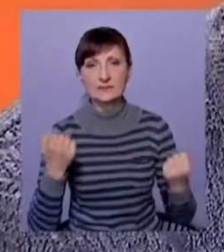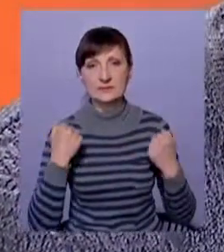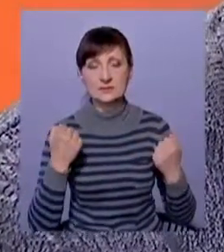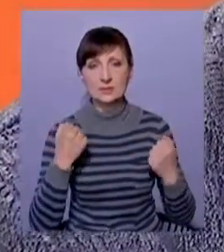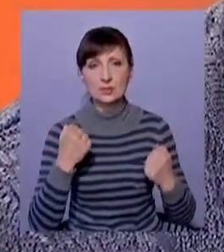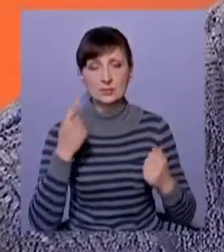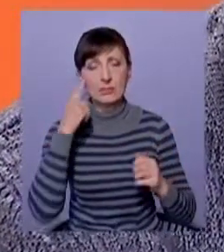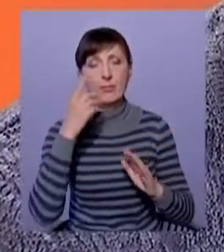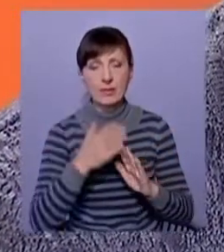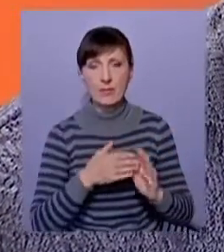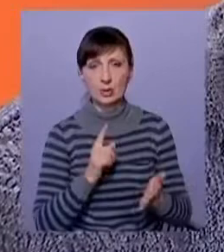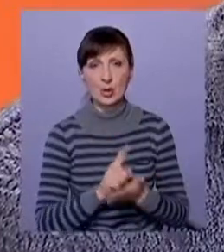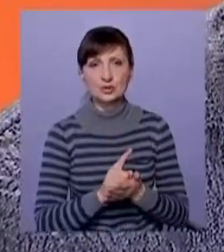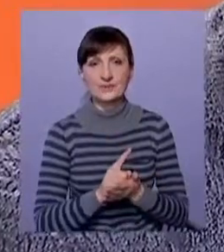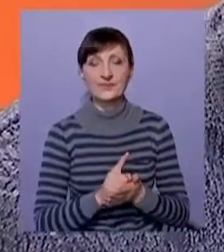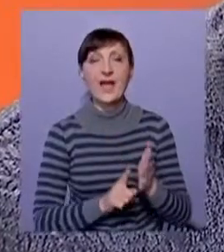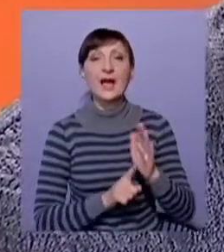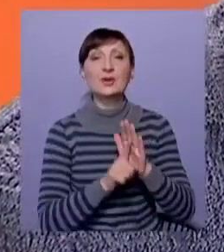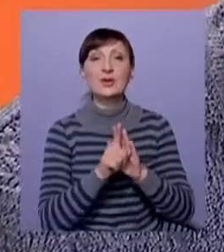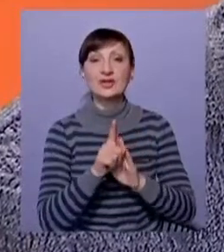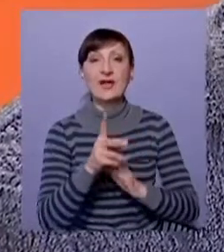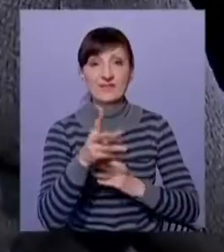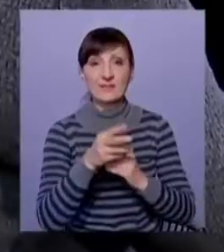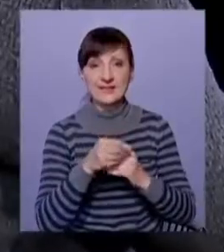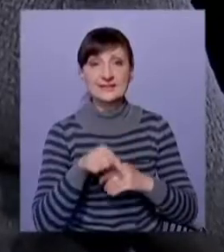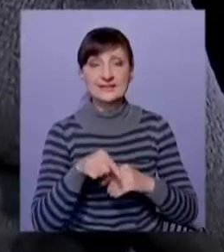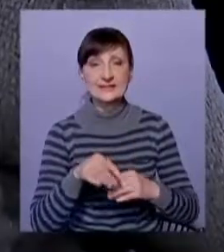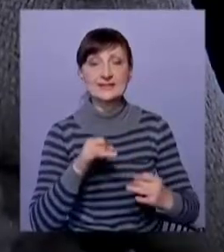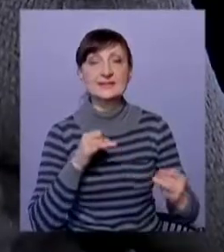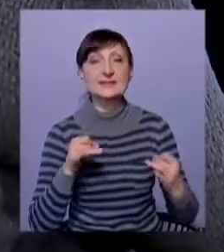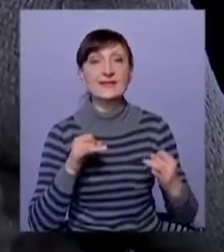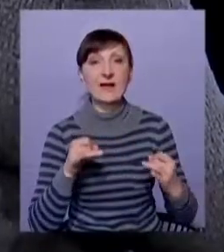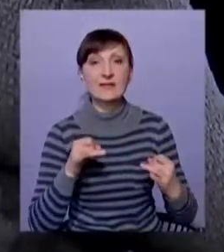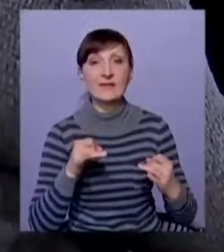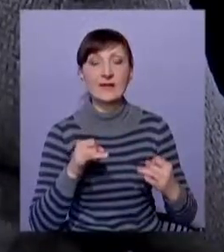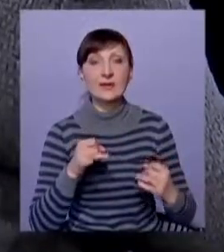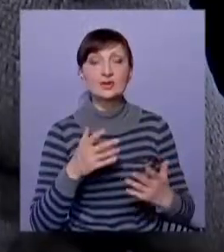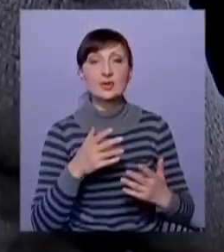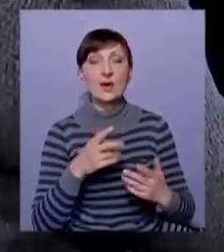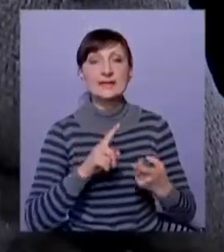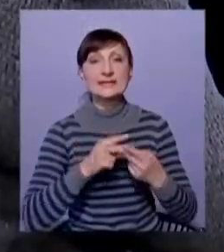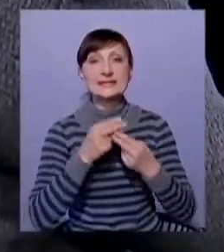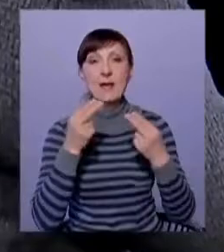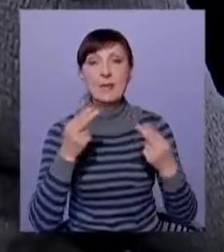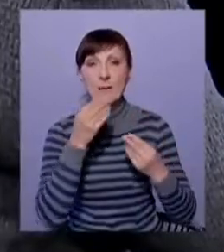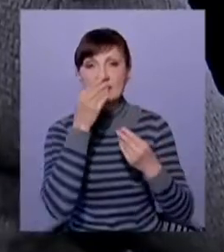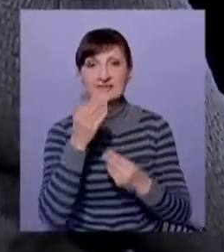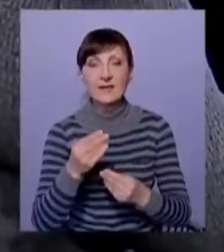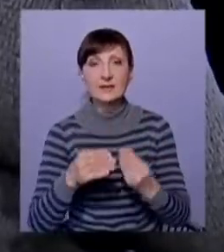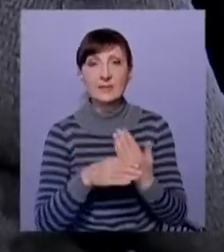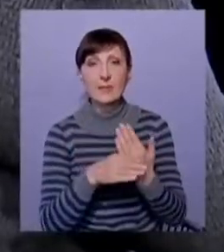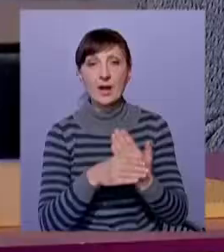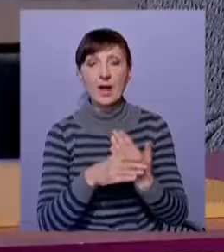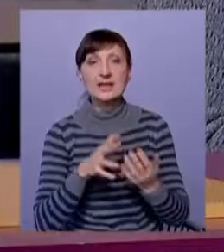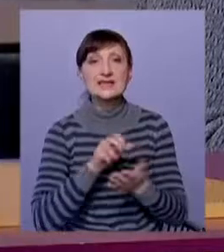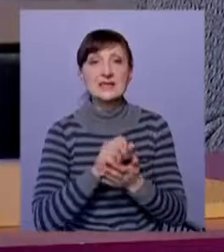осознанно. Ну вот до начала эфира, до начала записи мы с вами переговорили уже на тему мотивации, да, заниматься своим здоровьем,